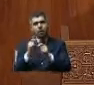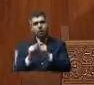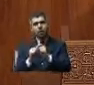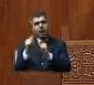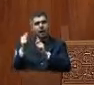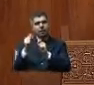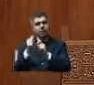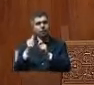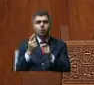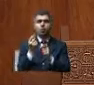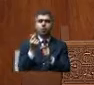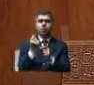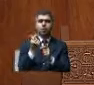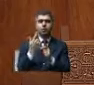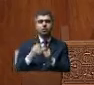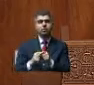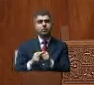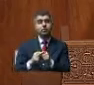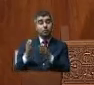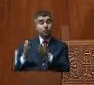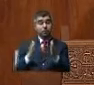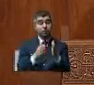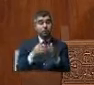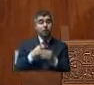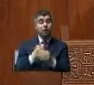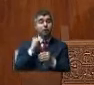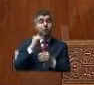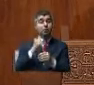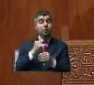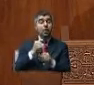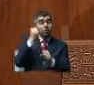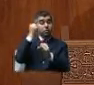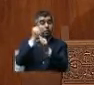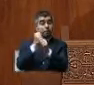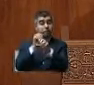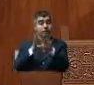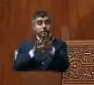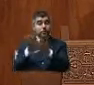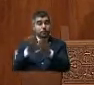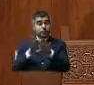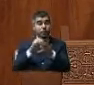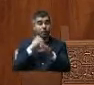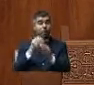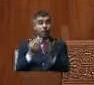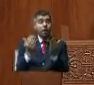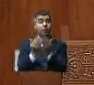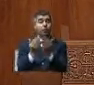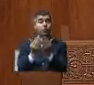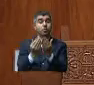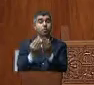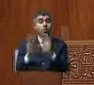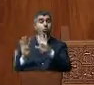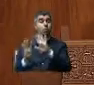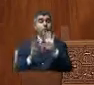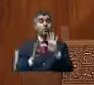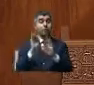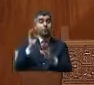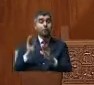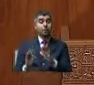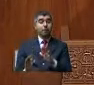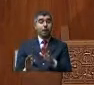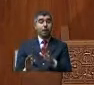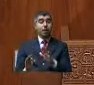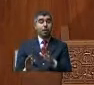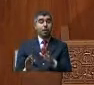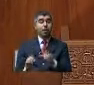بحال قبل. وقامت الحكومه بمتابعه ونسبه الولوج الى التعليم الابتدائي 99%، مع الاسف ماشي كلهم